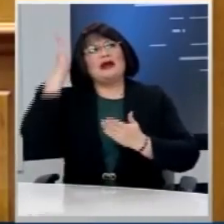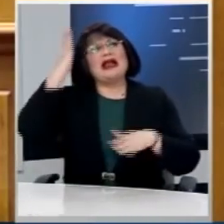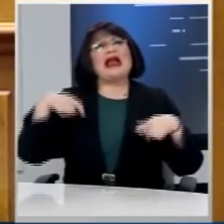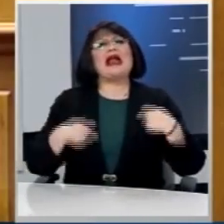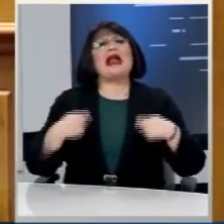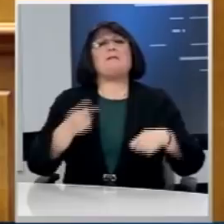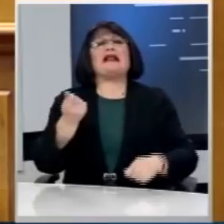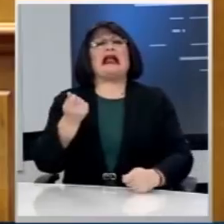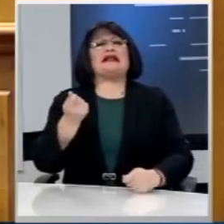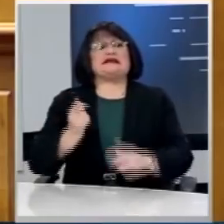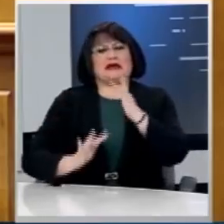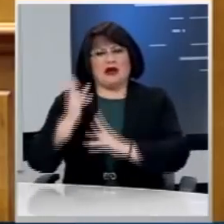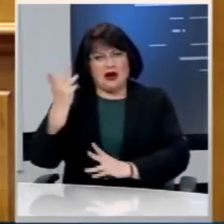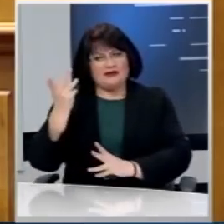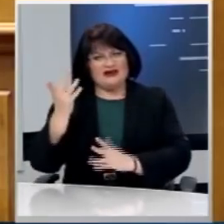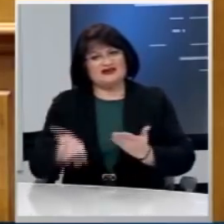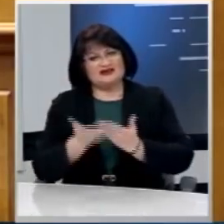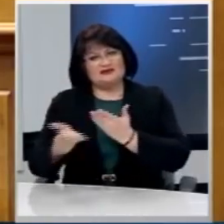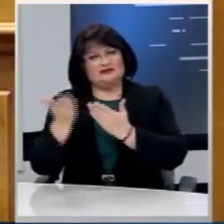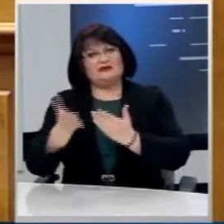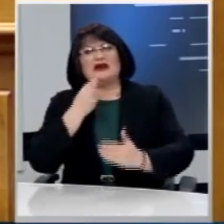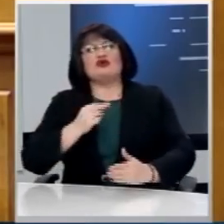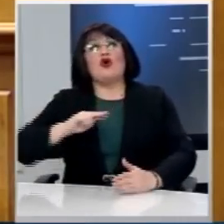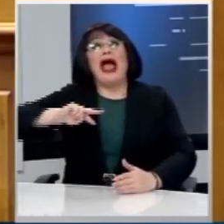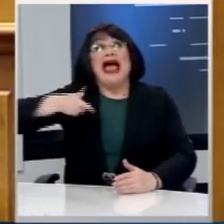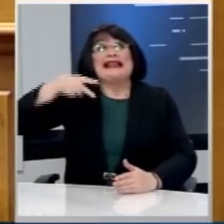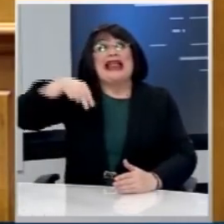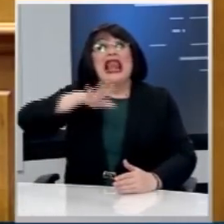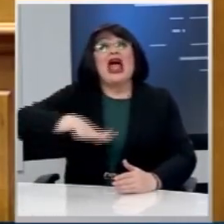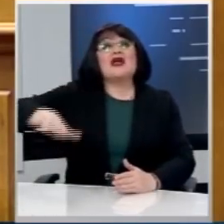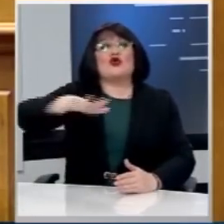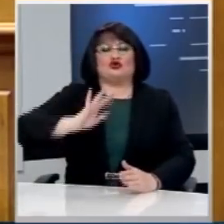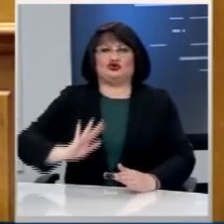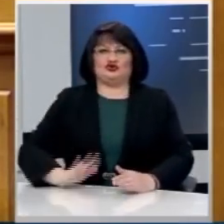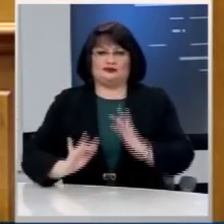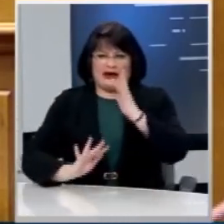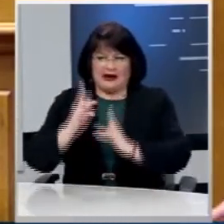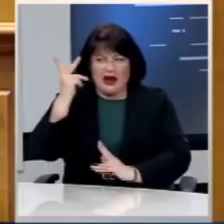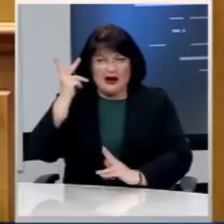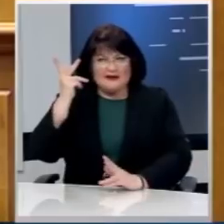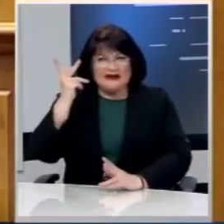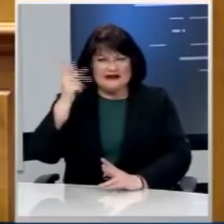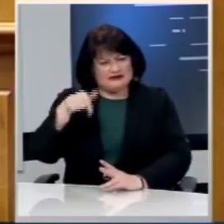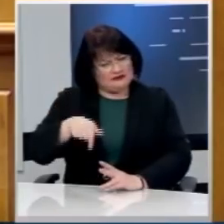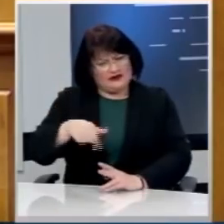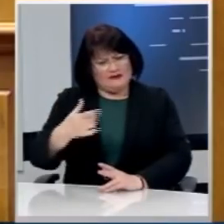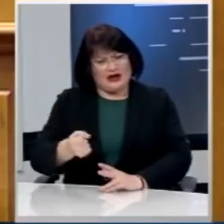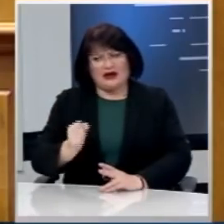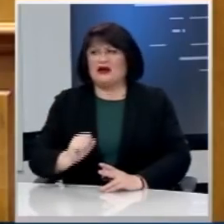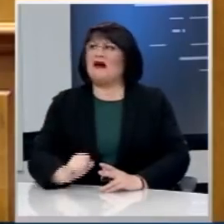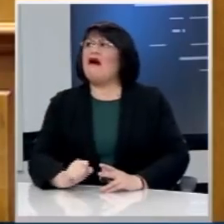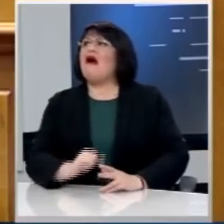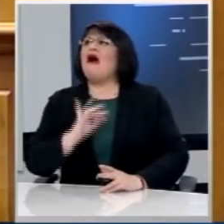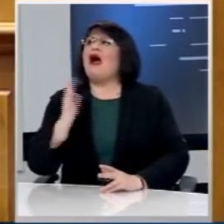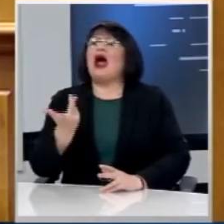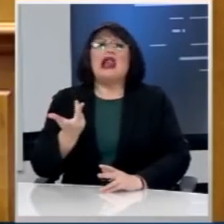καπιταλιστική ανάπτυξη και γι' αυτό είναι και βαθιά αντιλαϊκός. Η ανάπτυξη είναι ήδη εδώ, αλλά